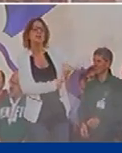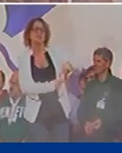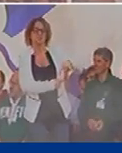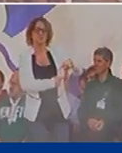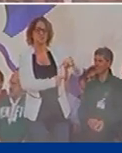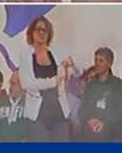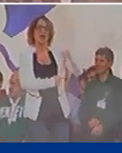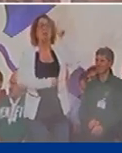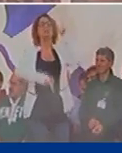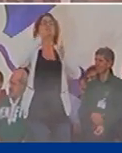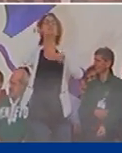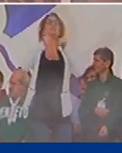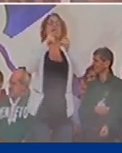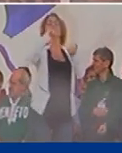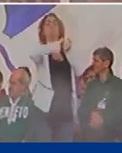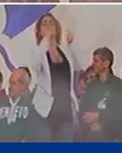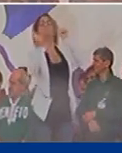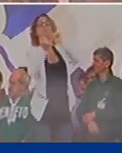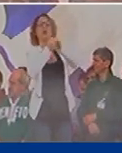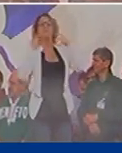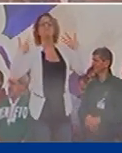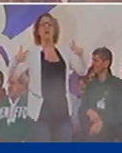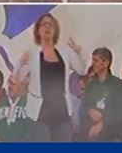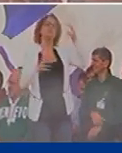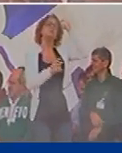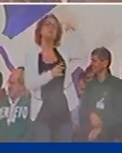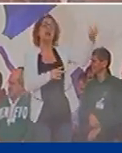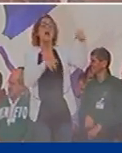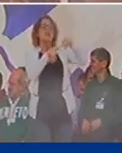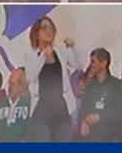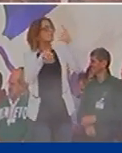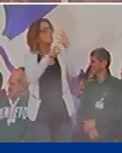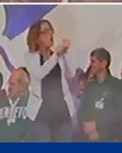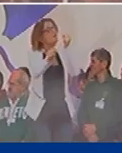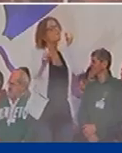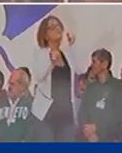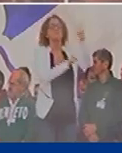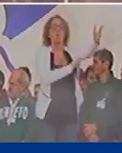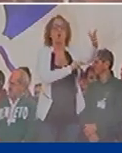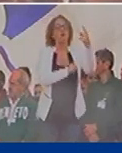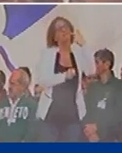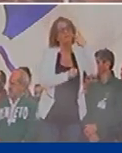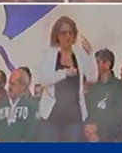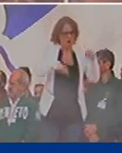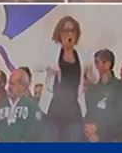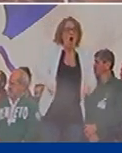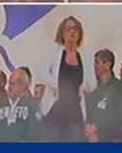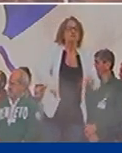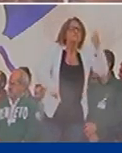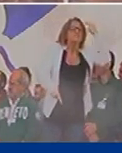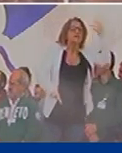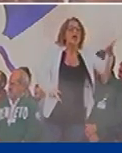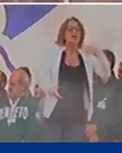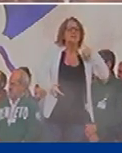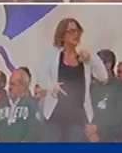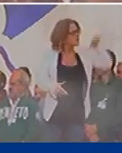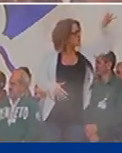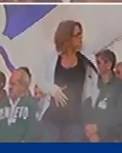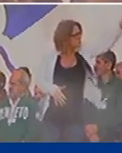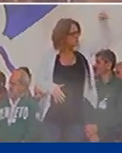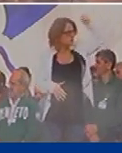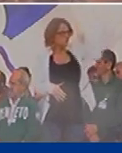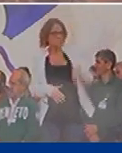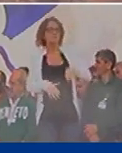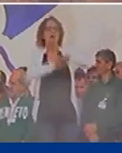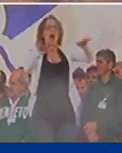dittatura per espellere lo straniero dal loro paese e vedesse come oggi lo straniero lo andiamo a prendere a casa sua in mezzo al